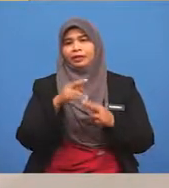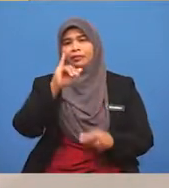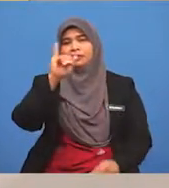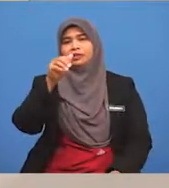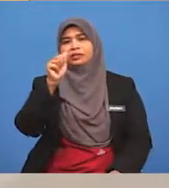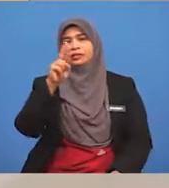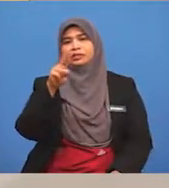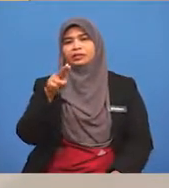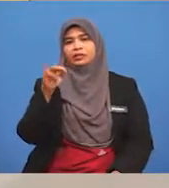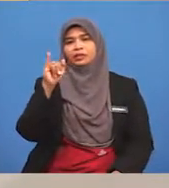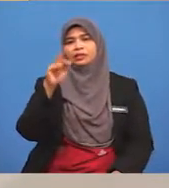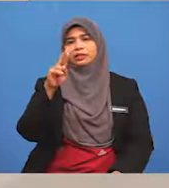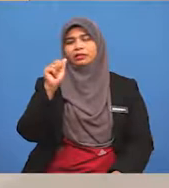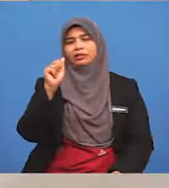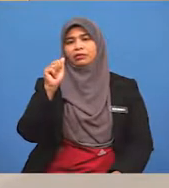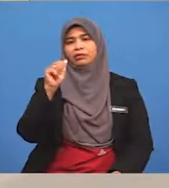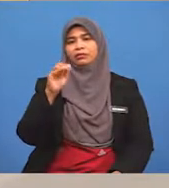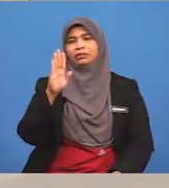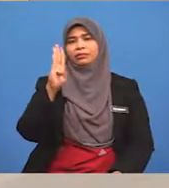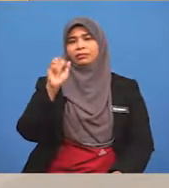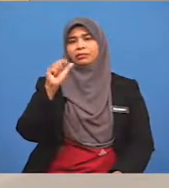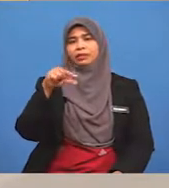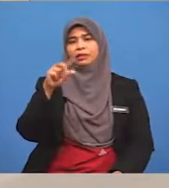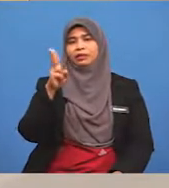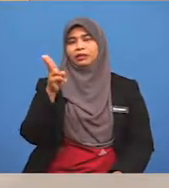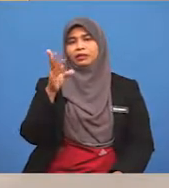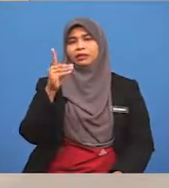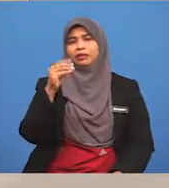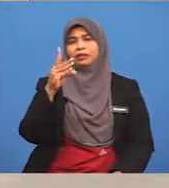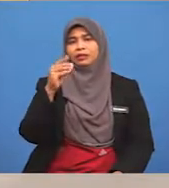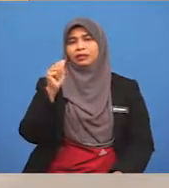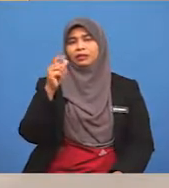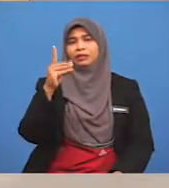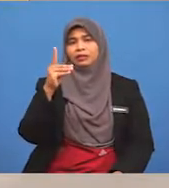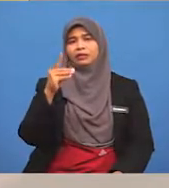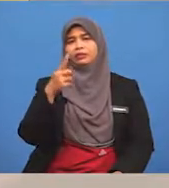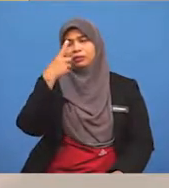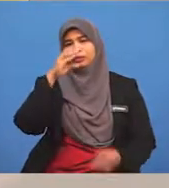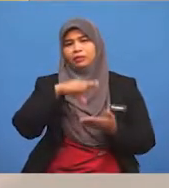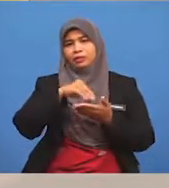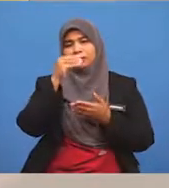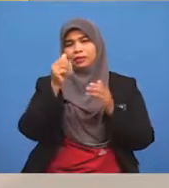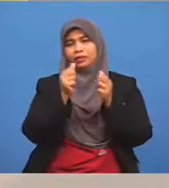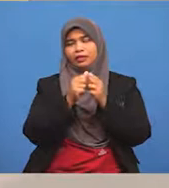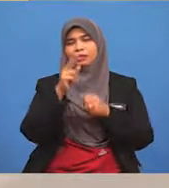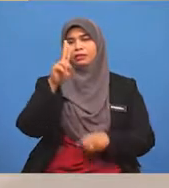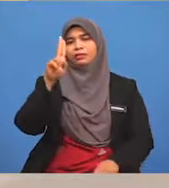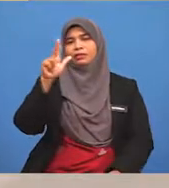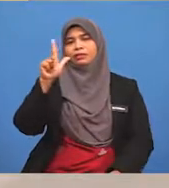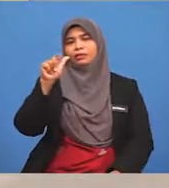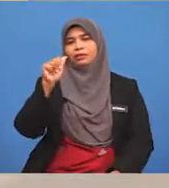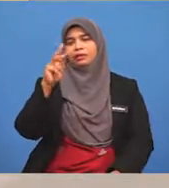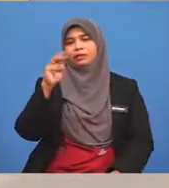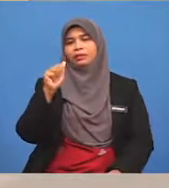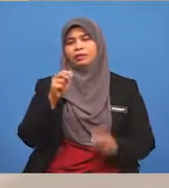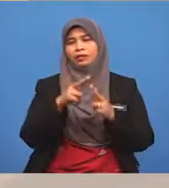Kufah dan Baghdad untuk bertemu dan berguru dengan ulama hadis di sana. Beliau